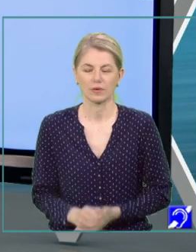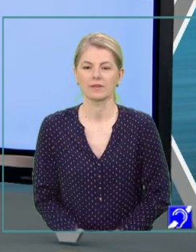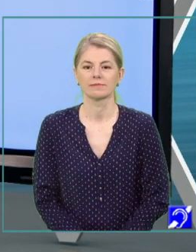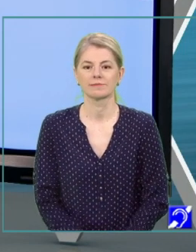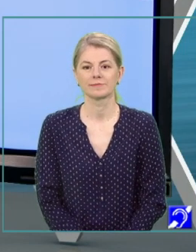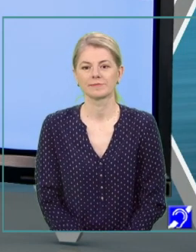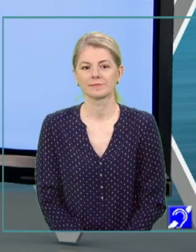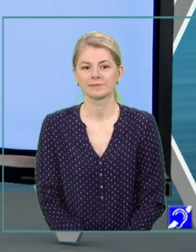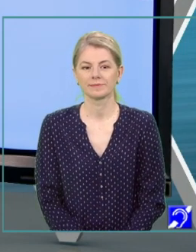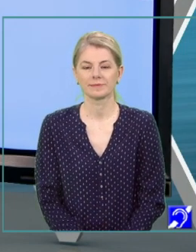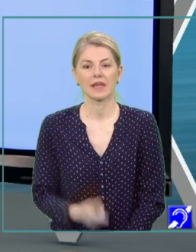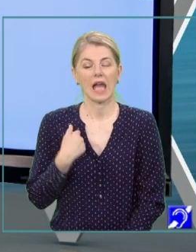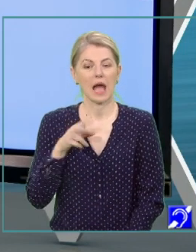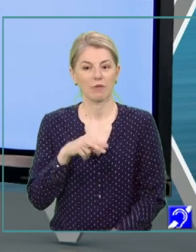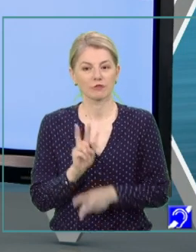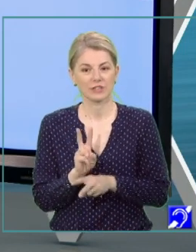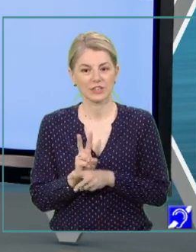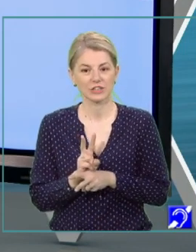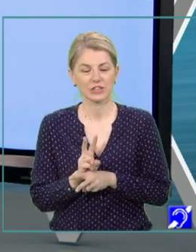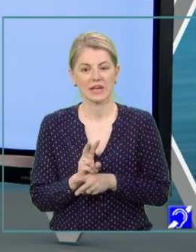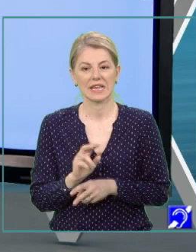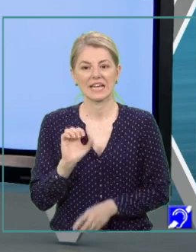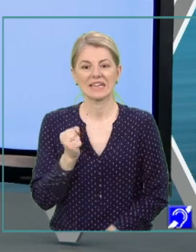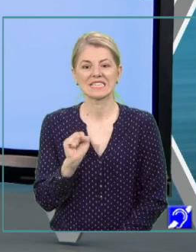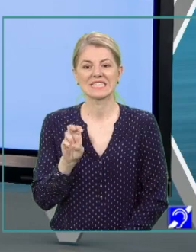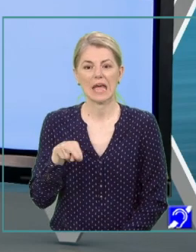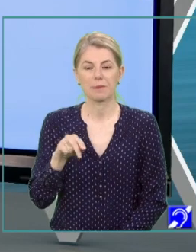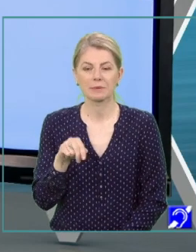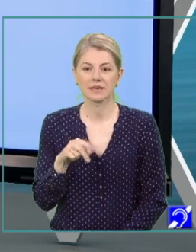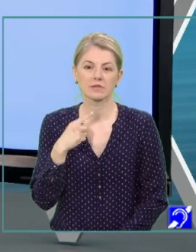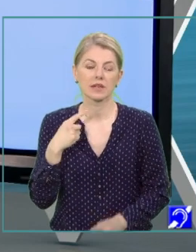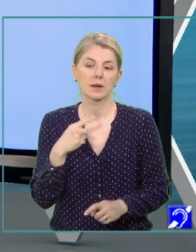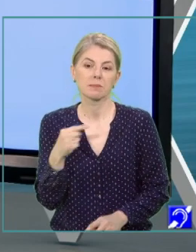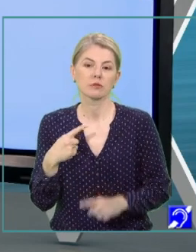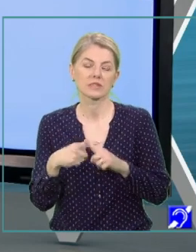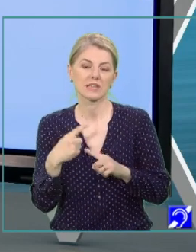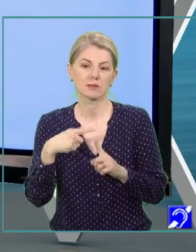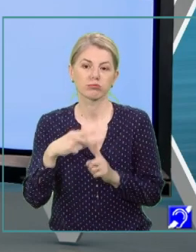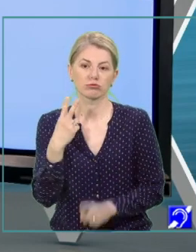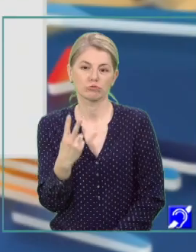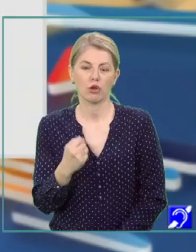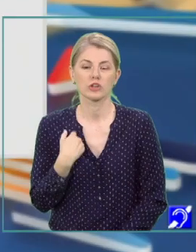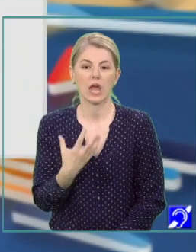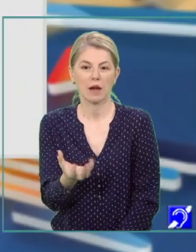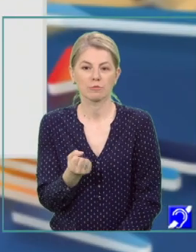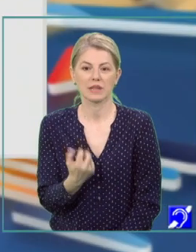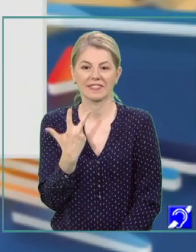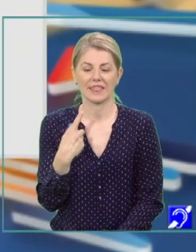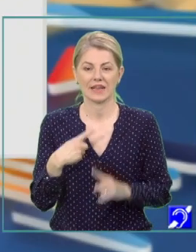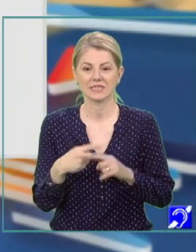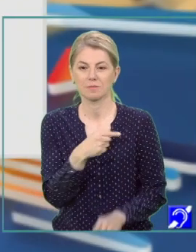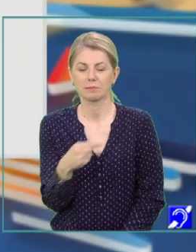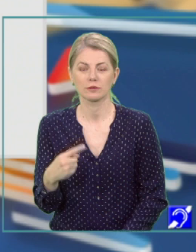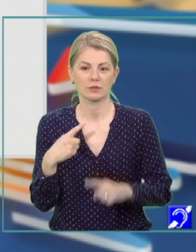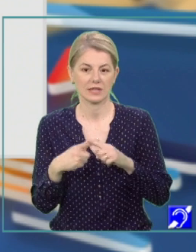acesta. Am avut grijă și la semn, minus X plus 2. Și am obținut 3x minus